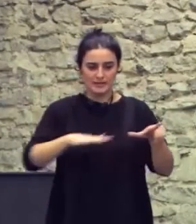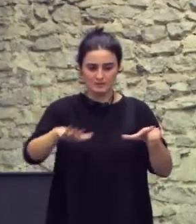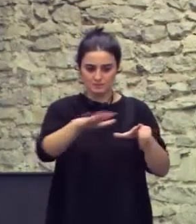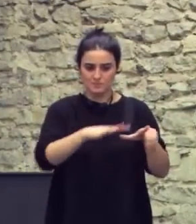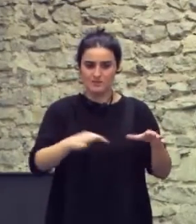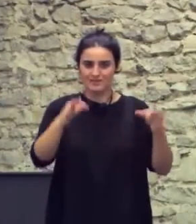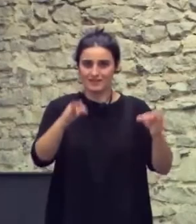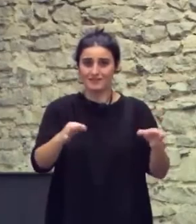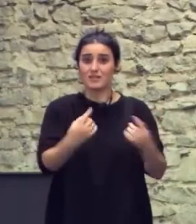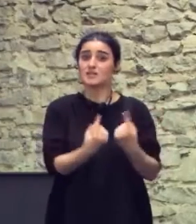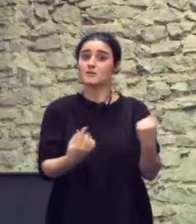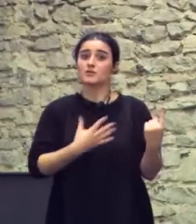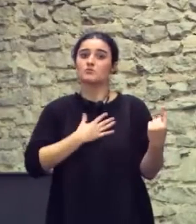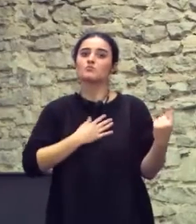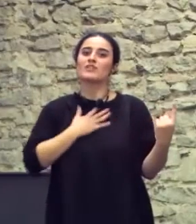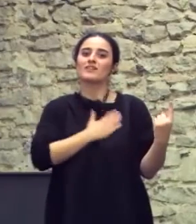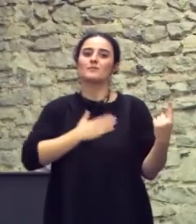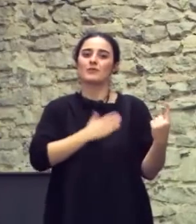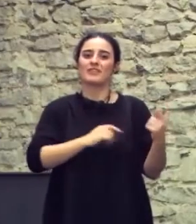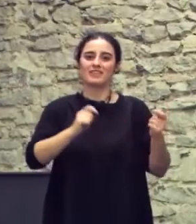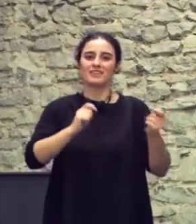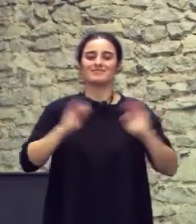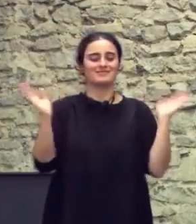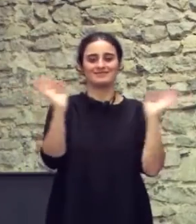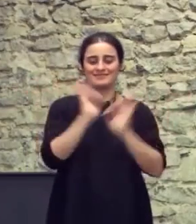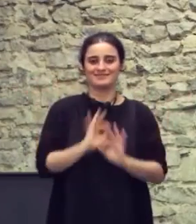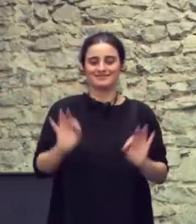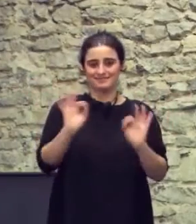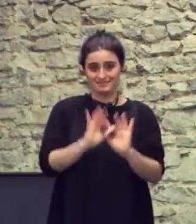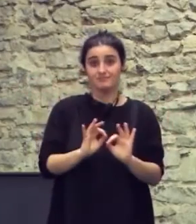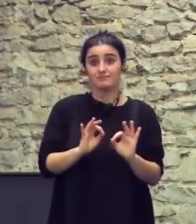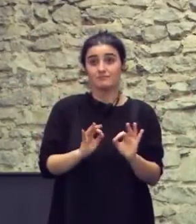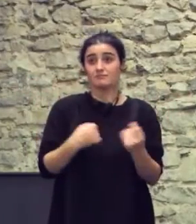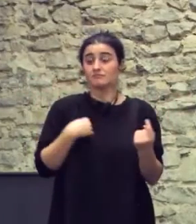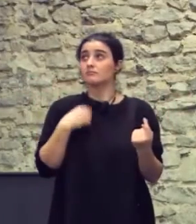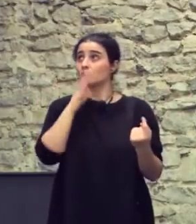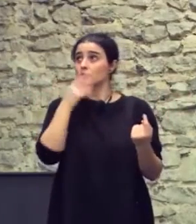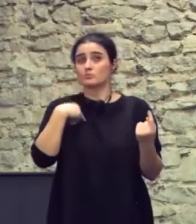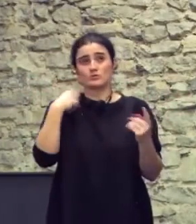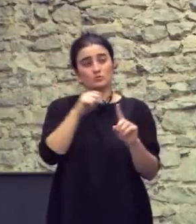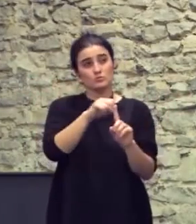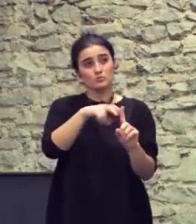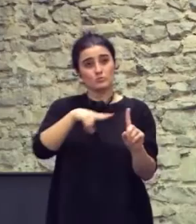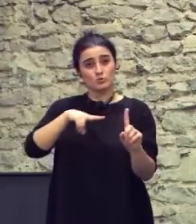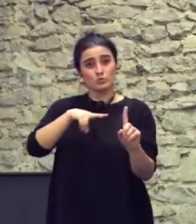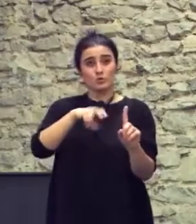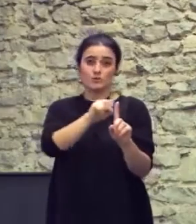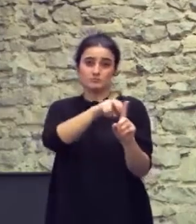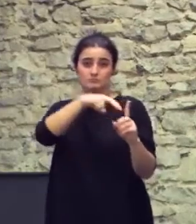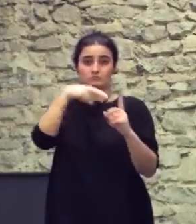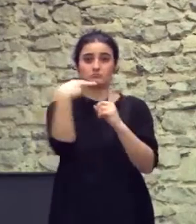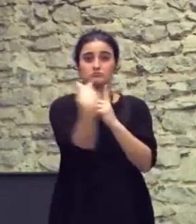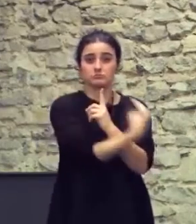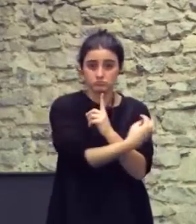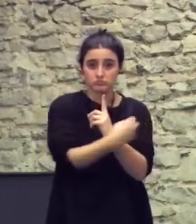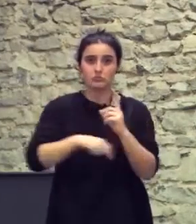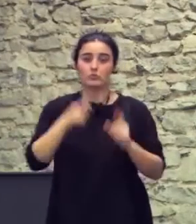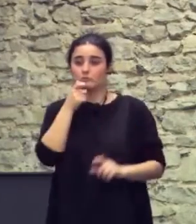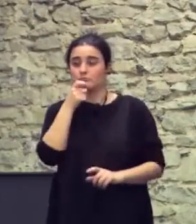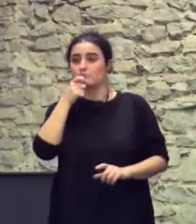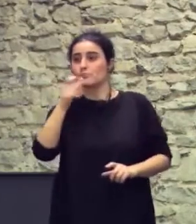batzutan inkomoditateak eskatzen ditu. Eta gero, kontu guzti hauei nik uste dut oso ikuspegi intersekzionaletik behiratu bartzaiola, hitz potoloa